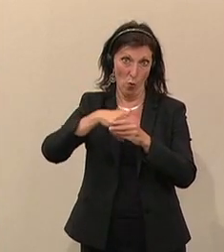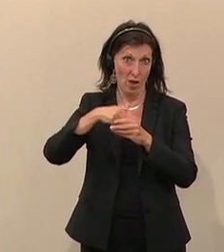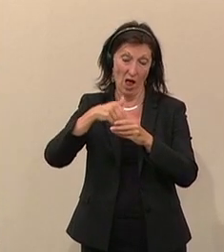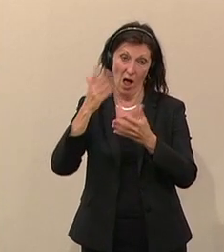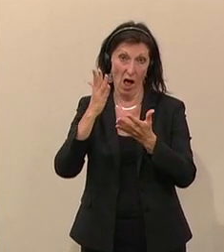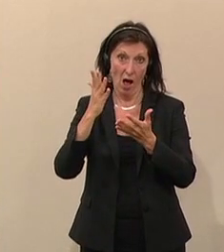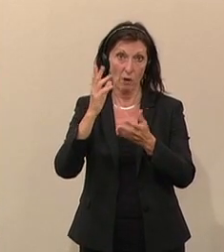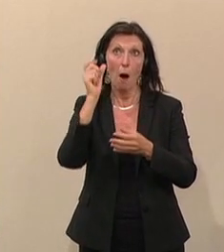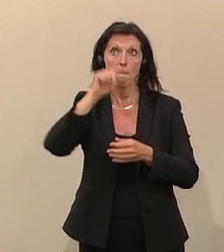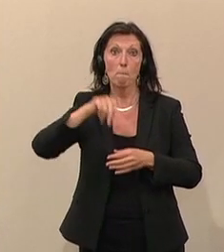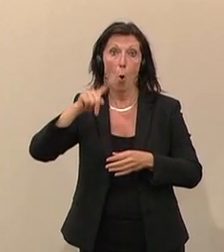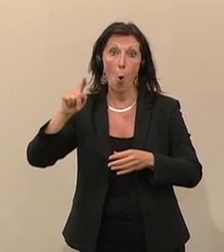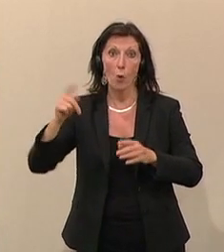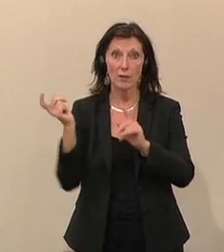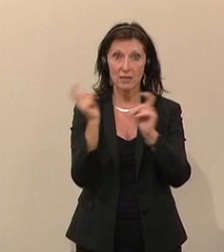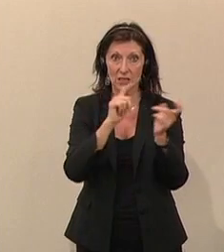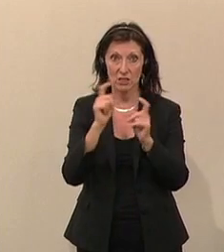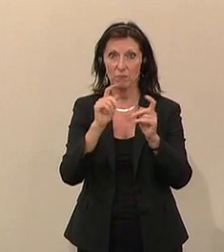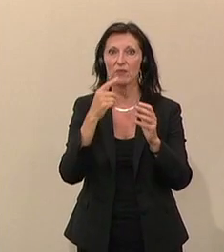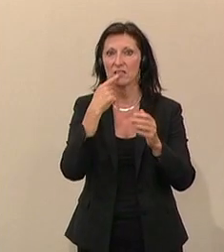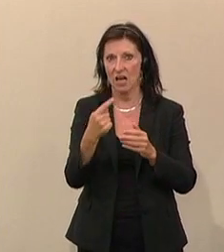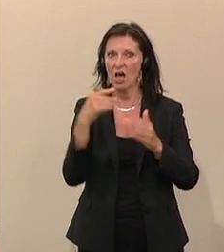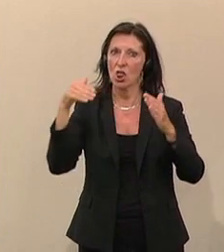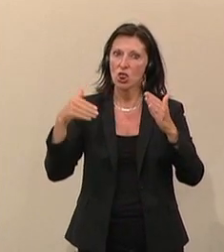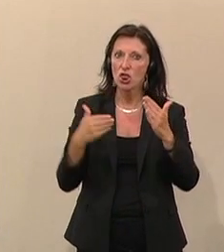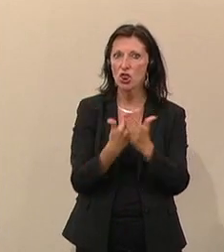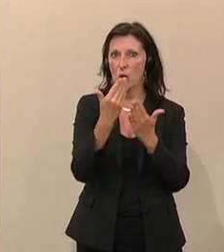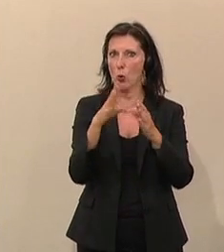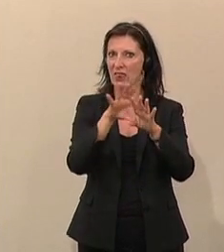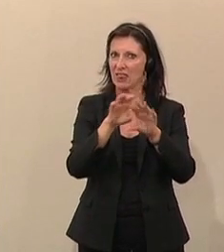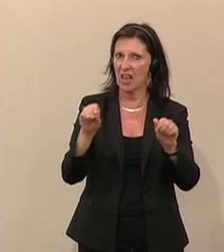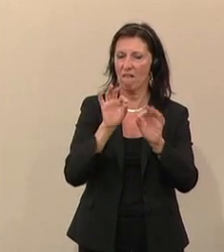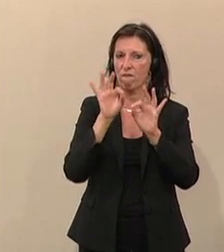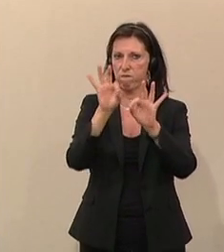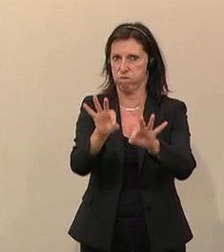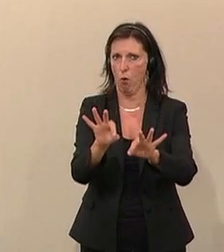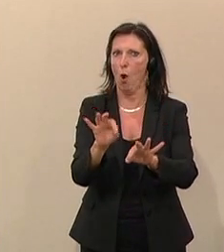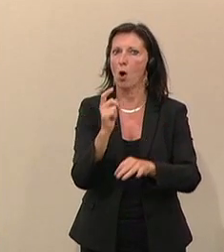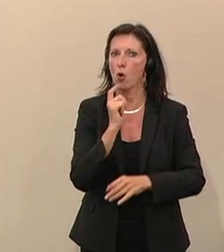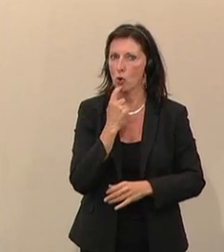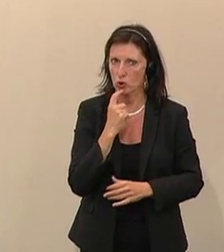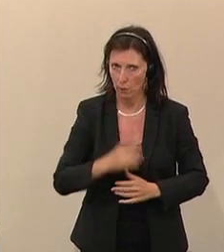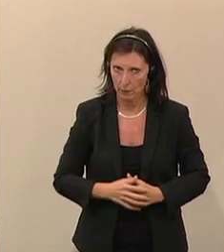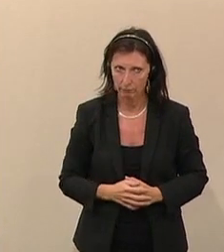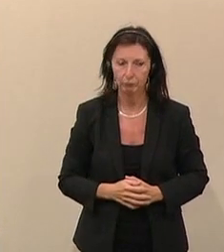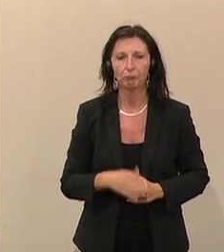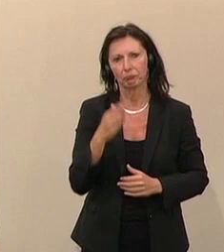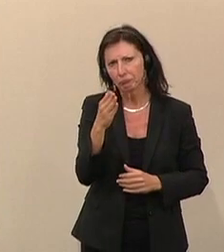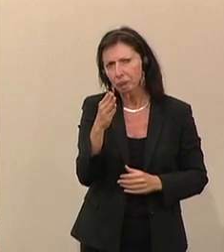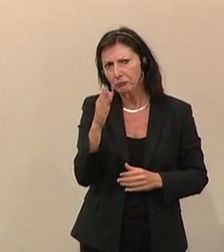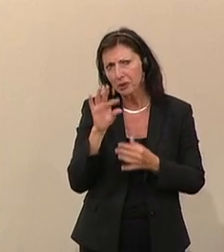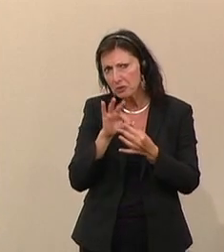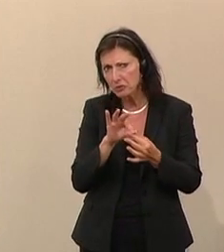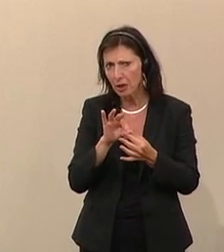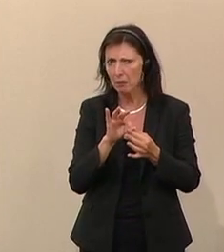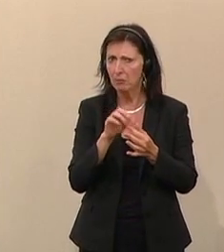diskutiert wird new deal for consumers und unter diesem begriff new deal for consumers gibt es einige sehr interessante